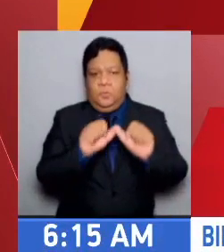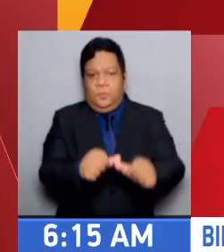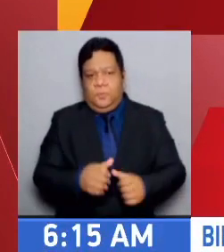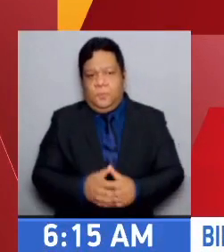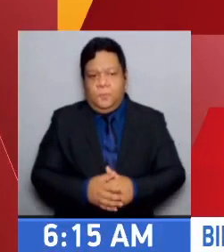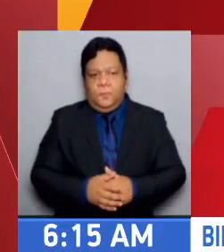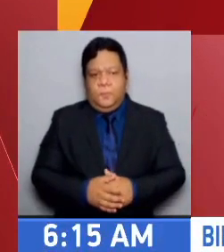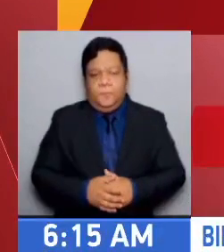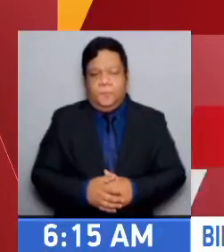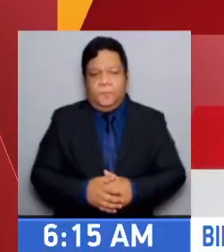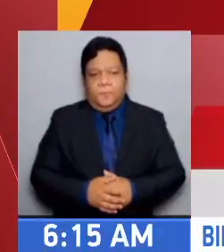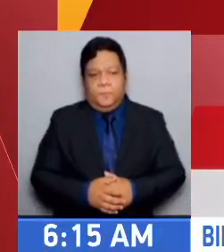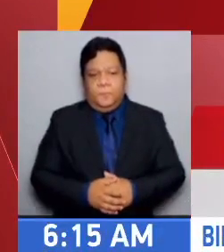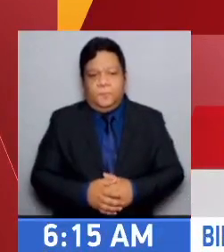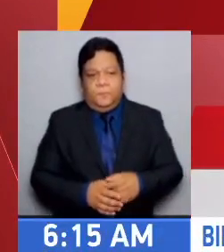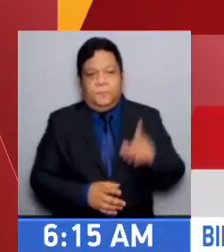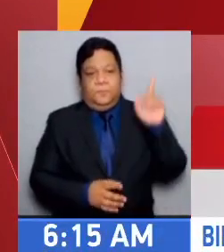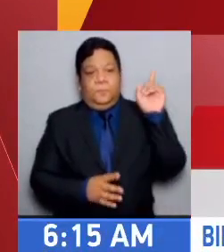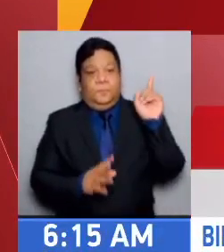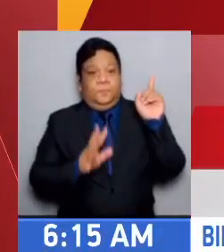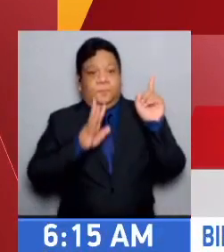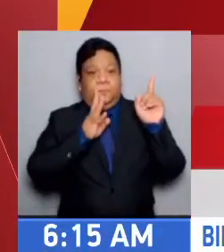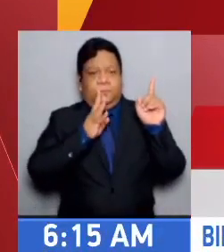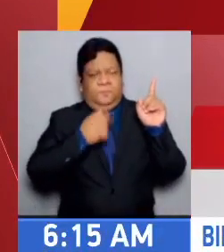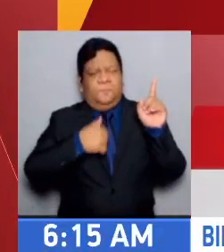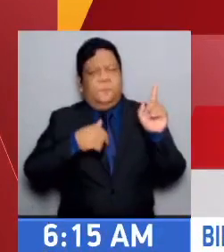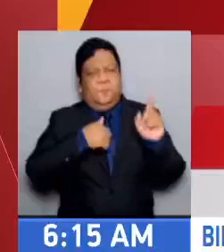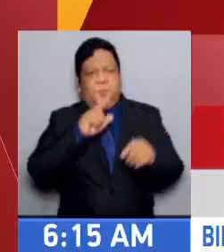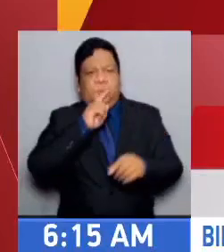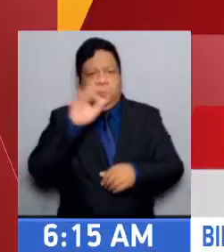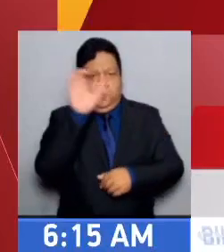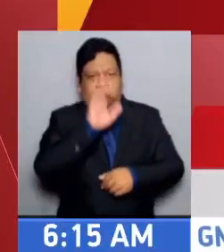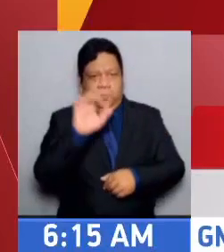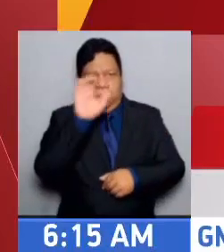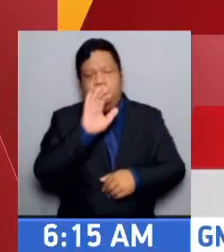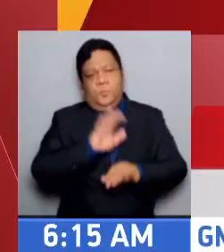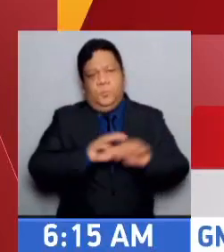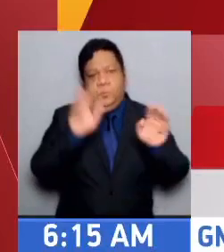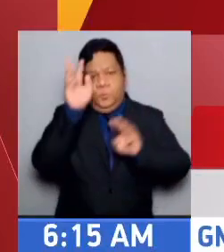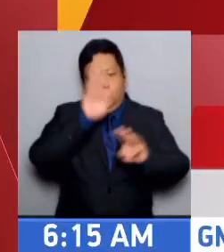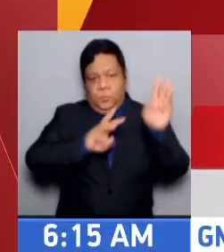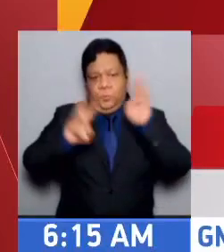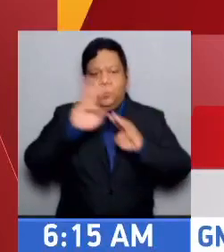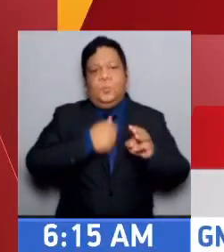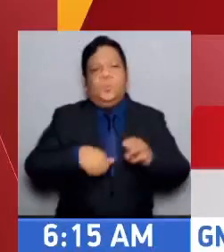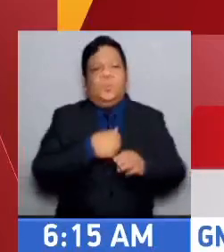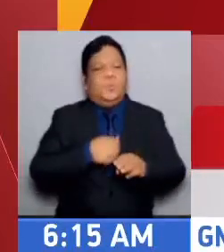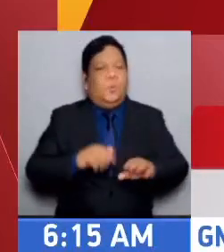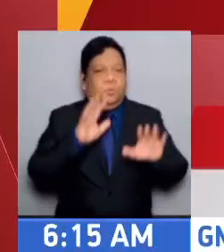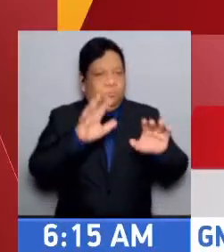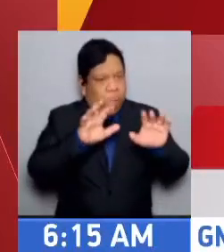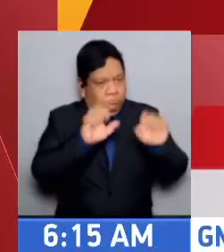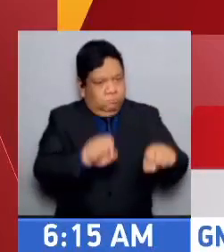Talaga po ito'y tutugisin namin. Kayo mag-alala. Talagang huhulihin namin yan, hindi kami titigil.